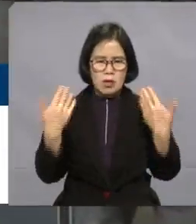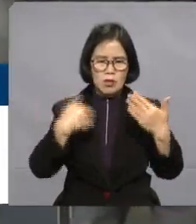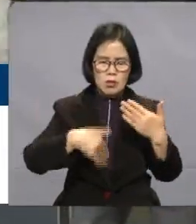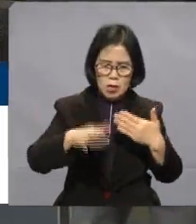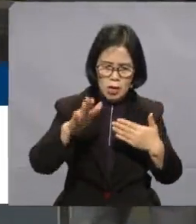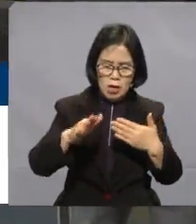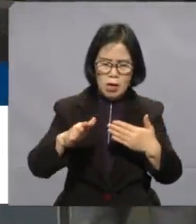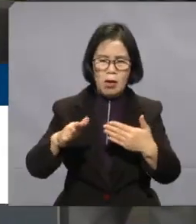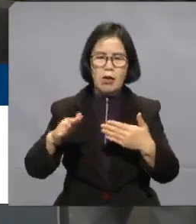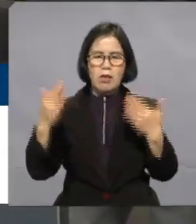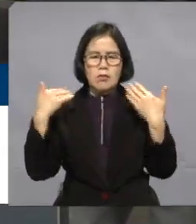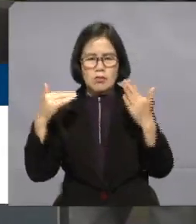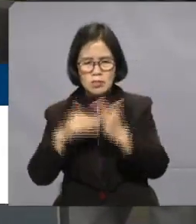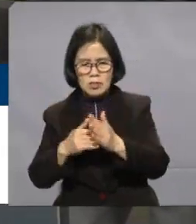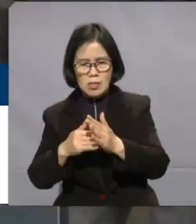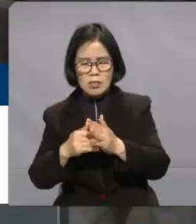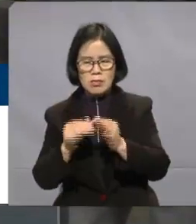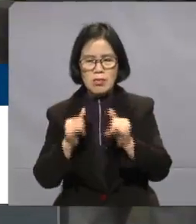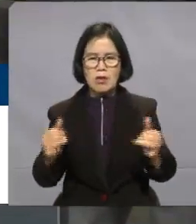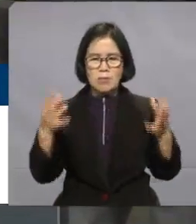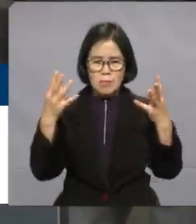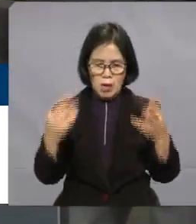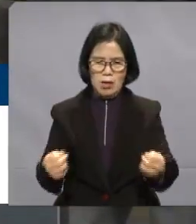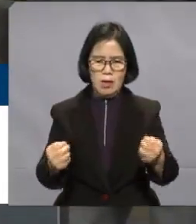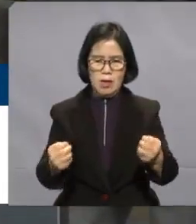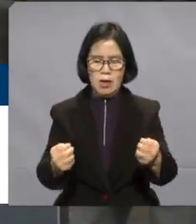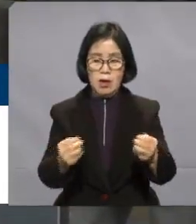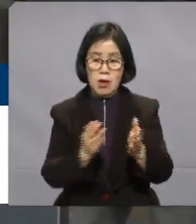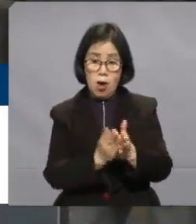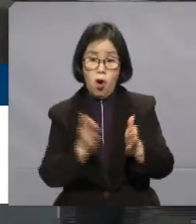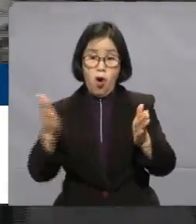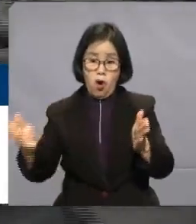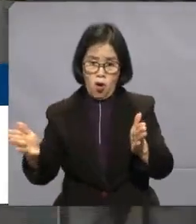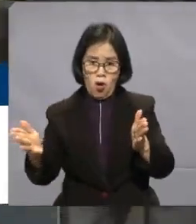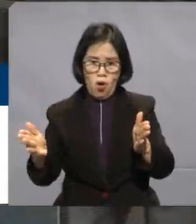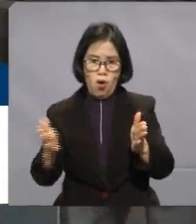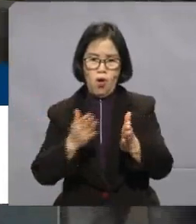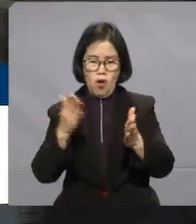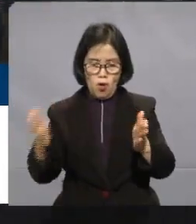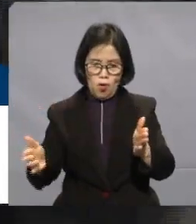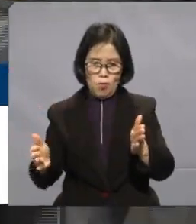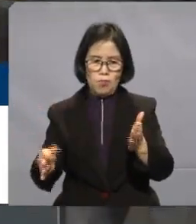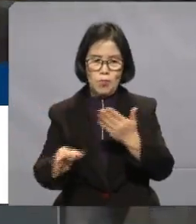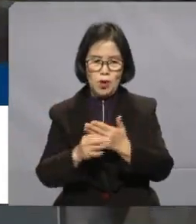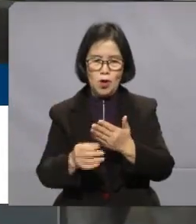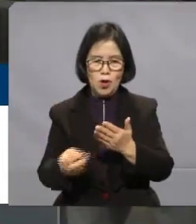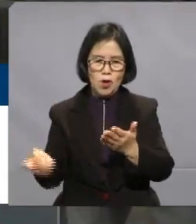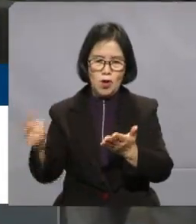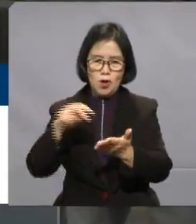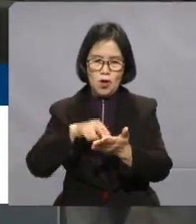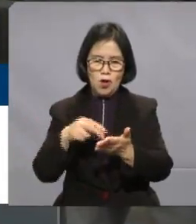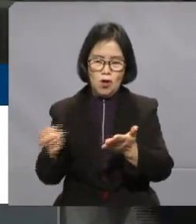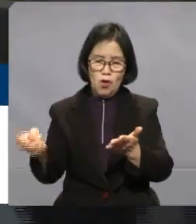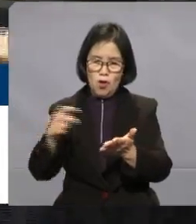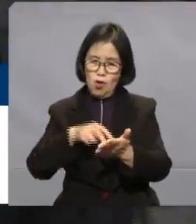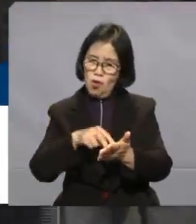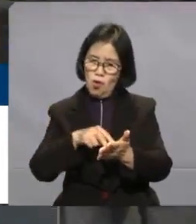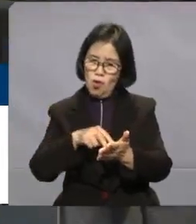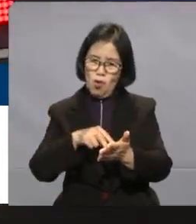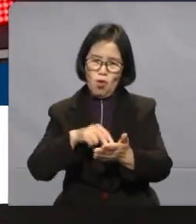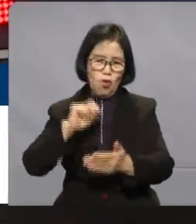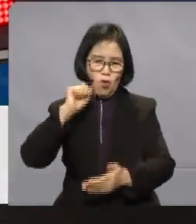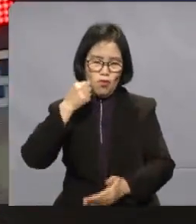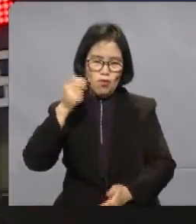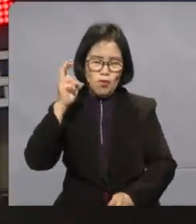때도 좀 사람이 많은데 이게 연장되고 그러면 타기가 힘들어지지